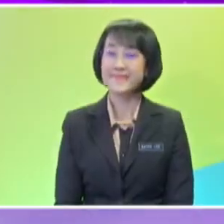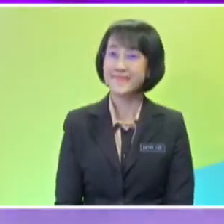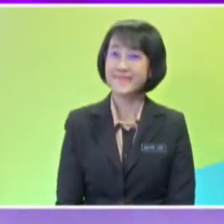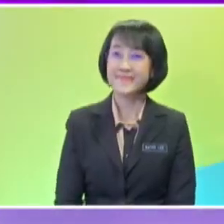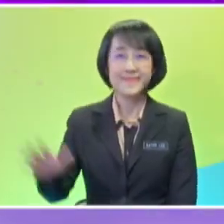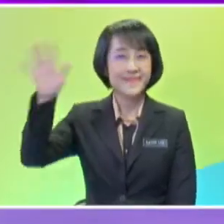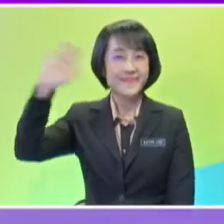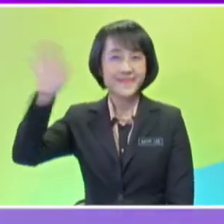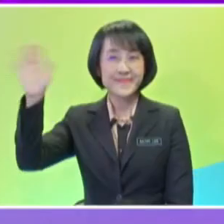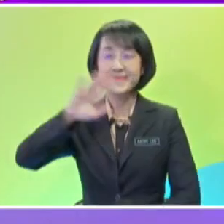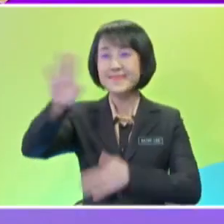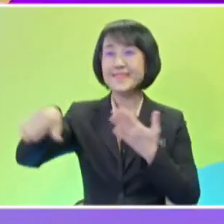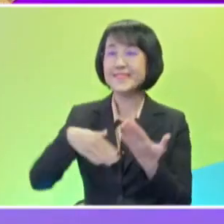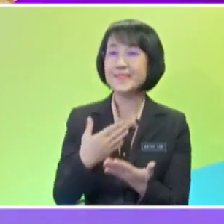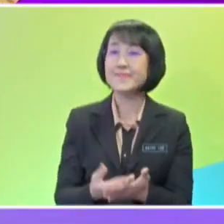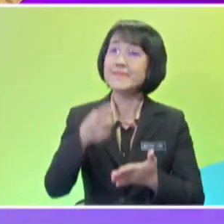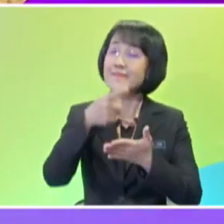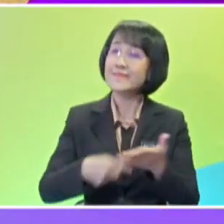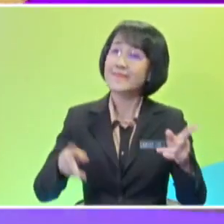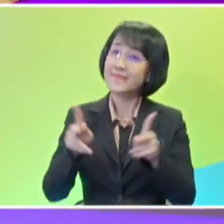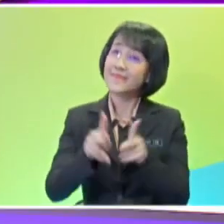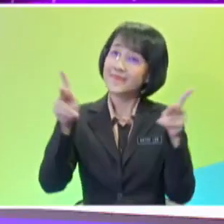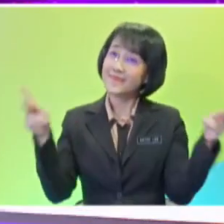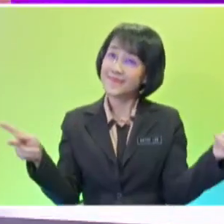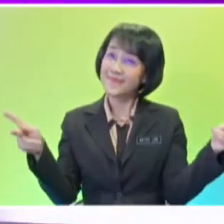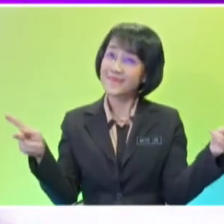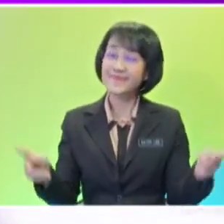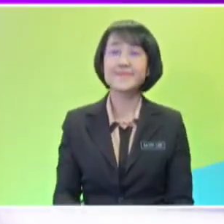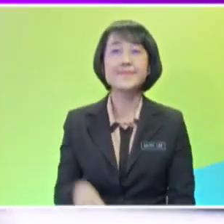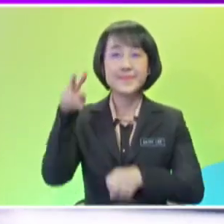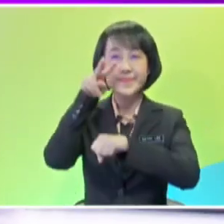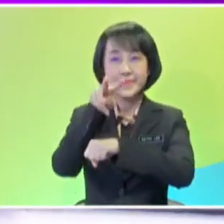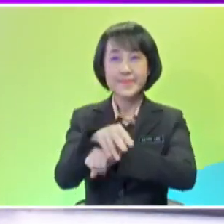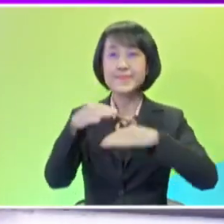Hai semua apa kabar Anda sedang menonton